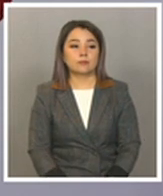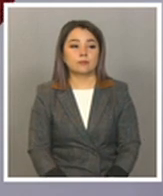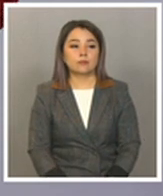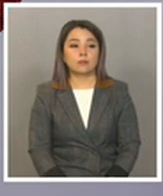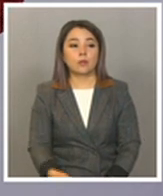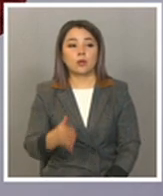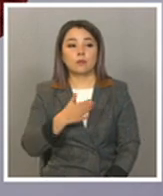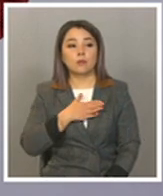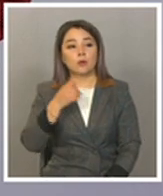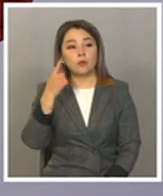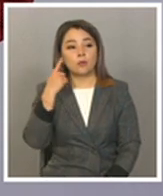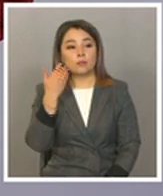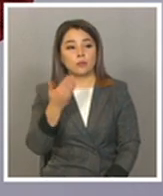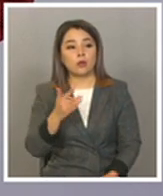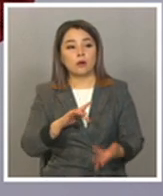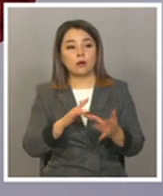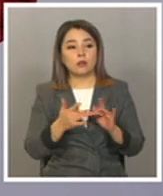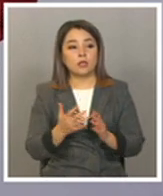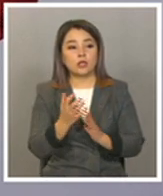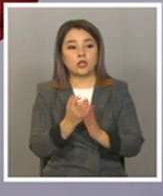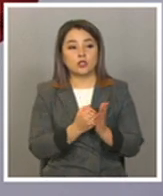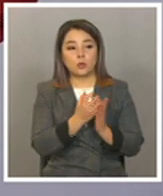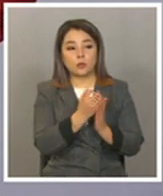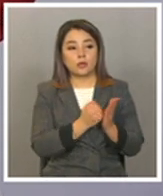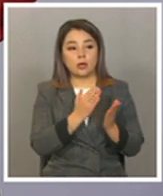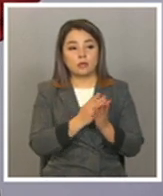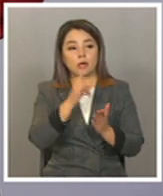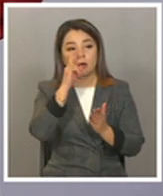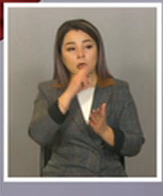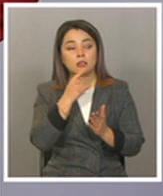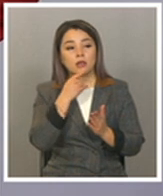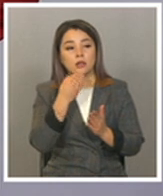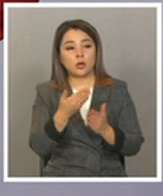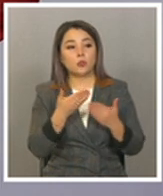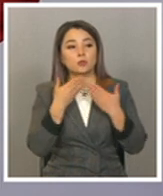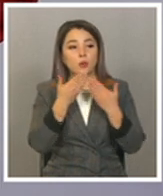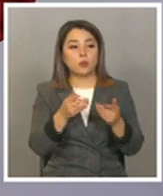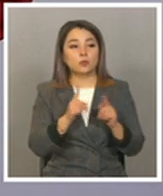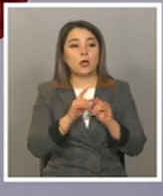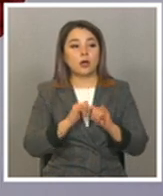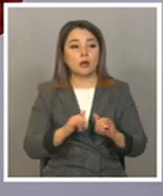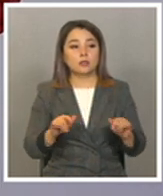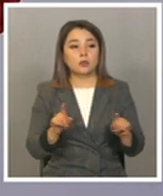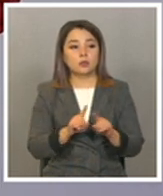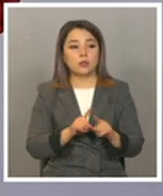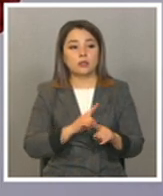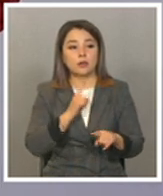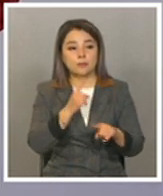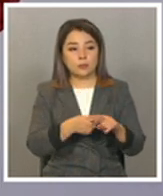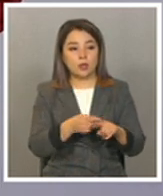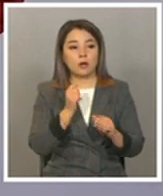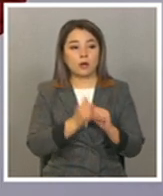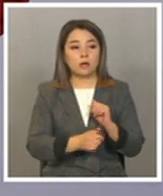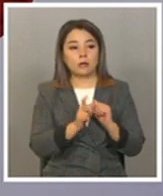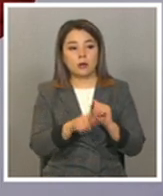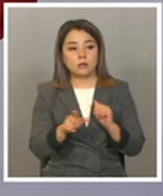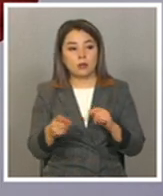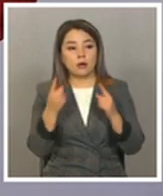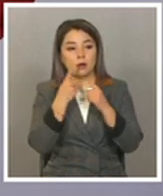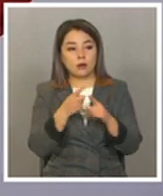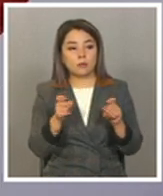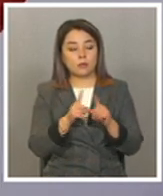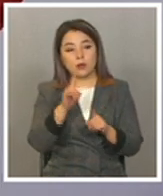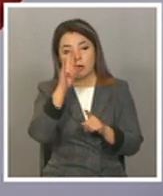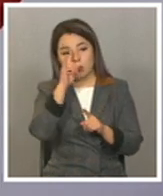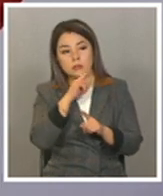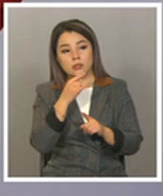Менің ойымша, ғаламтор ресурстарындағы қазақ тіліне деген сұранысты арттыру үшін әр адам ақпараттарды қазақ